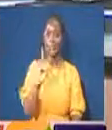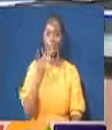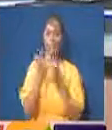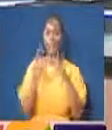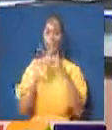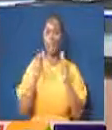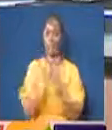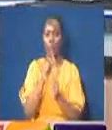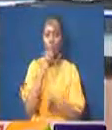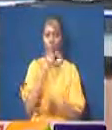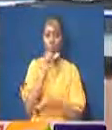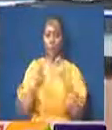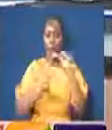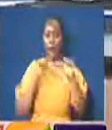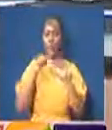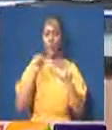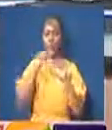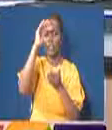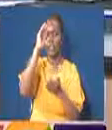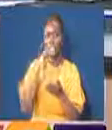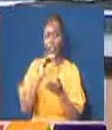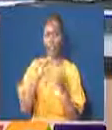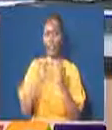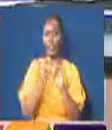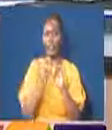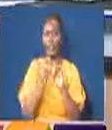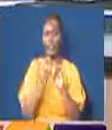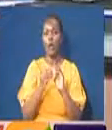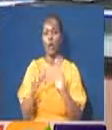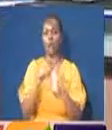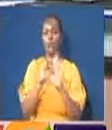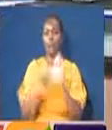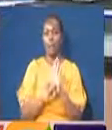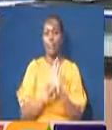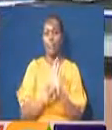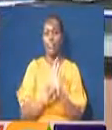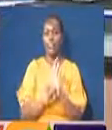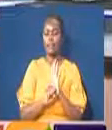pale katika swala la kupunguza idadi ya masomo.